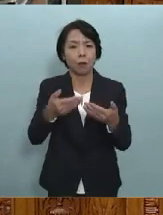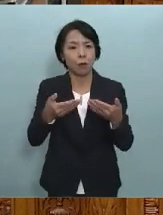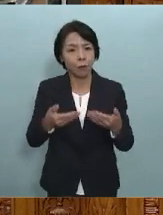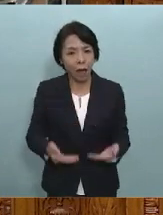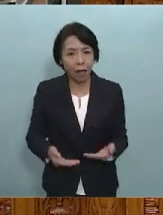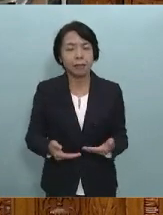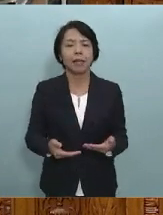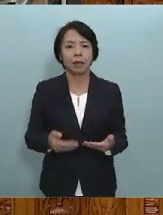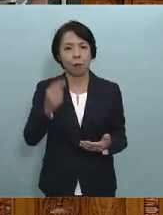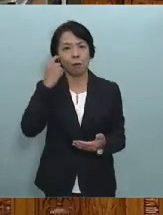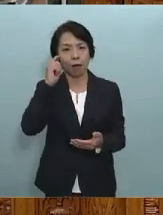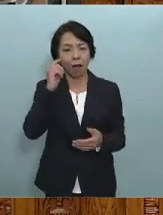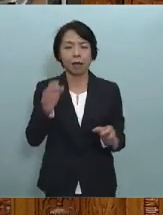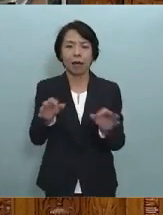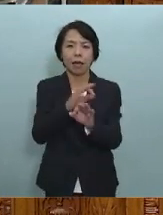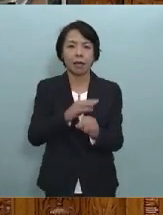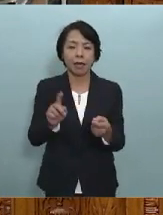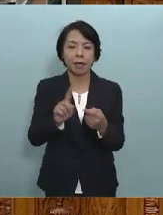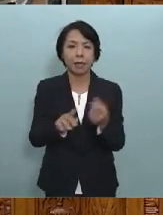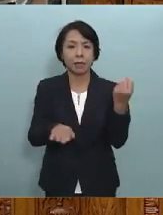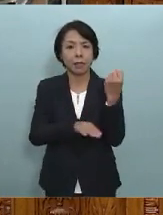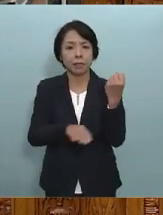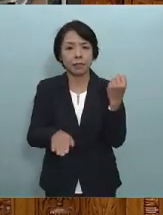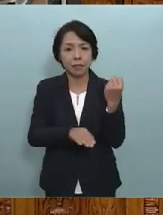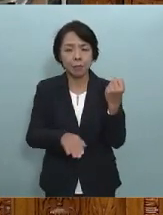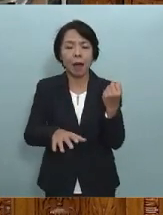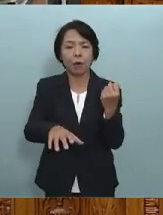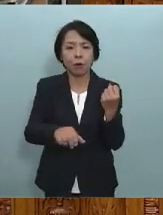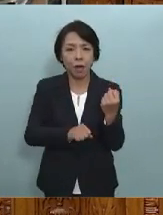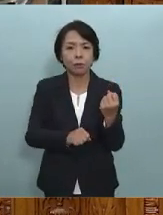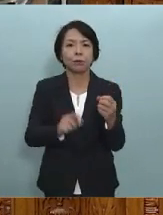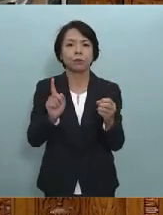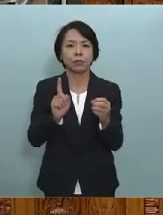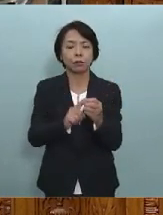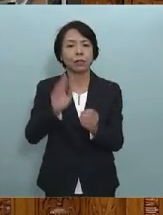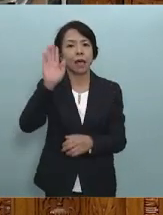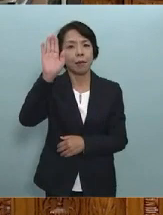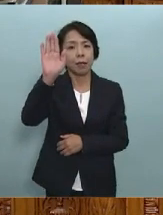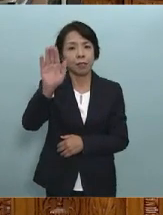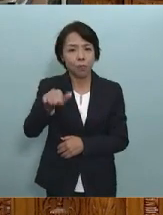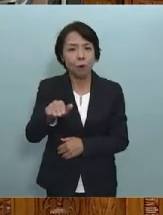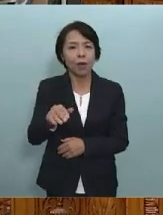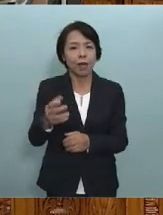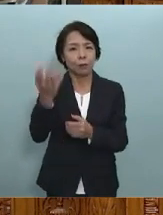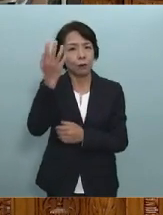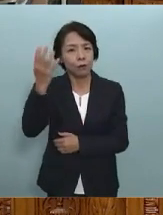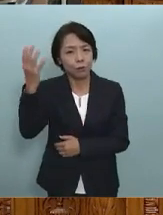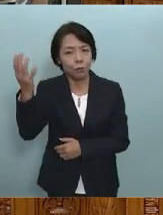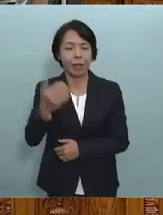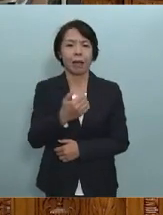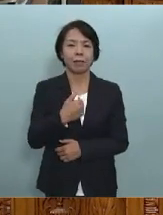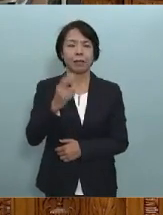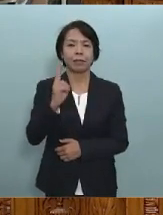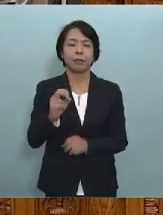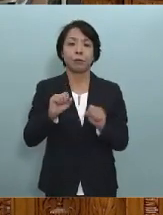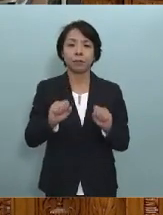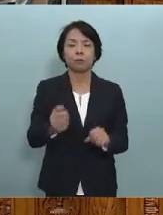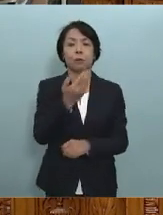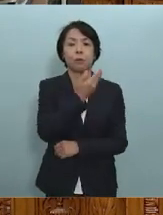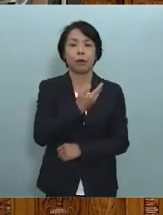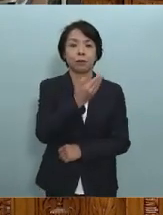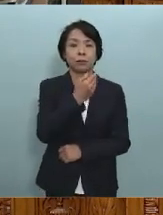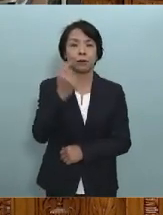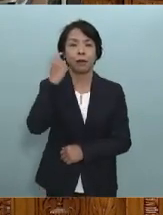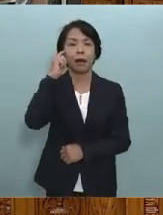図りま経済的基盤を確保することで将来にわる展望を描けるようにすることが重要であると